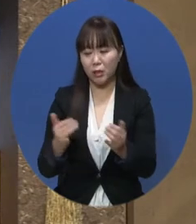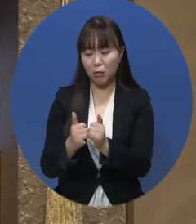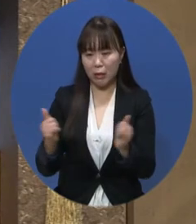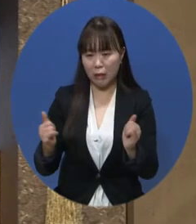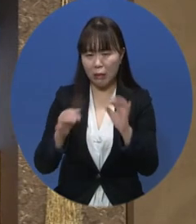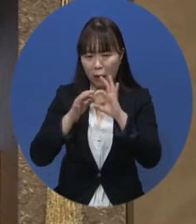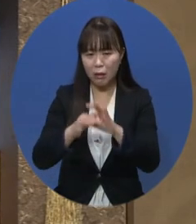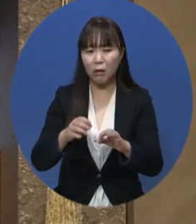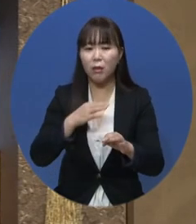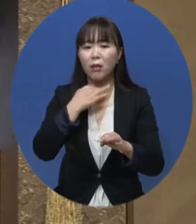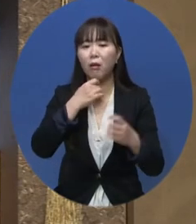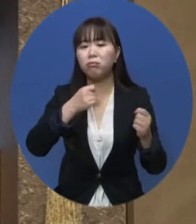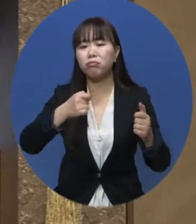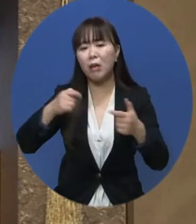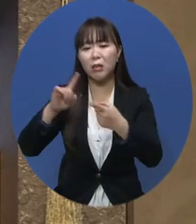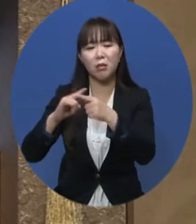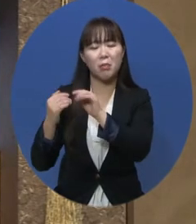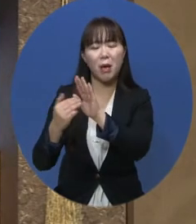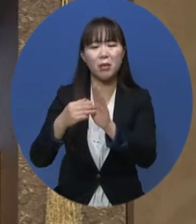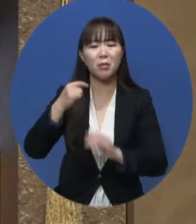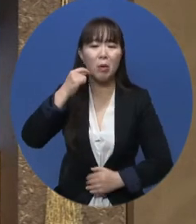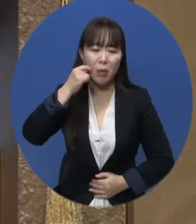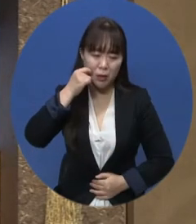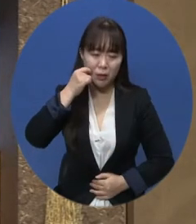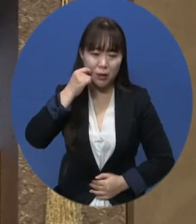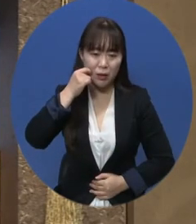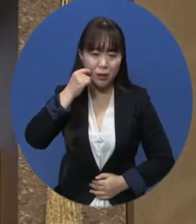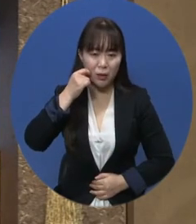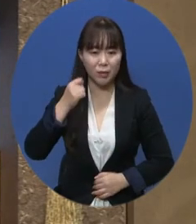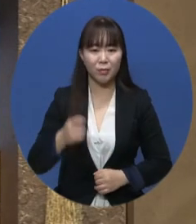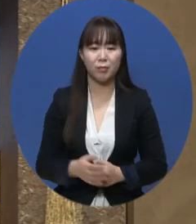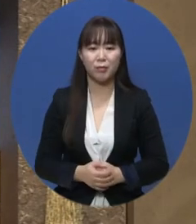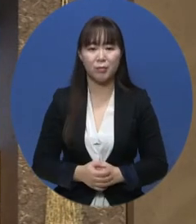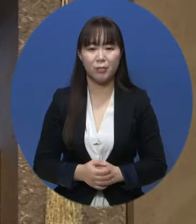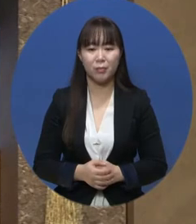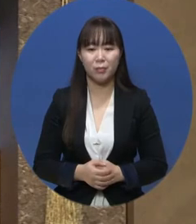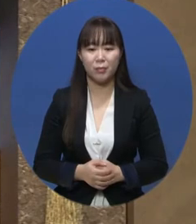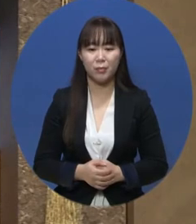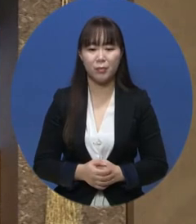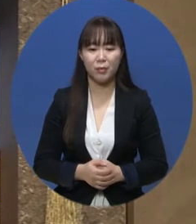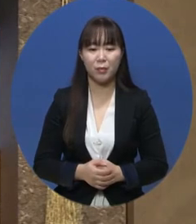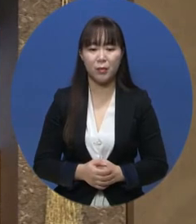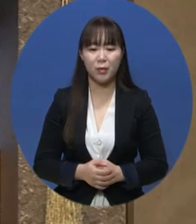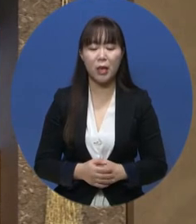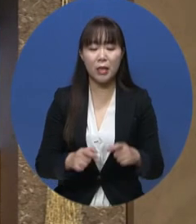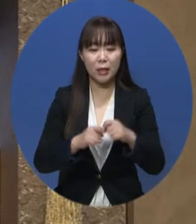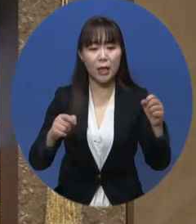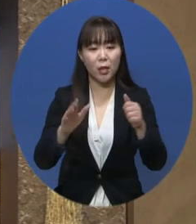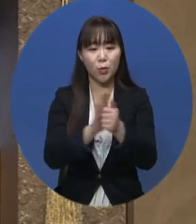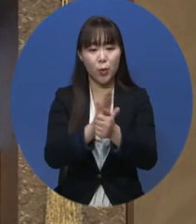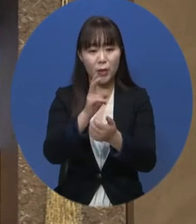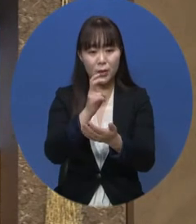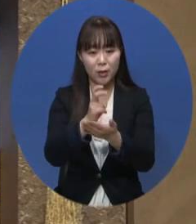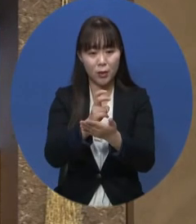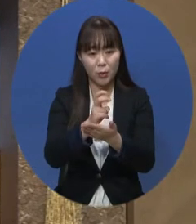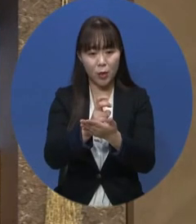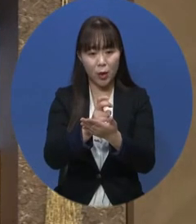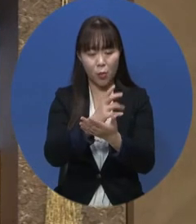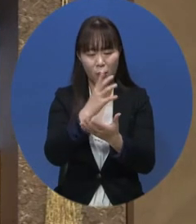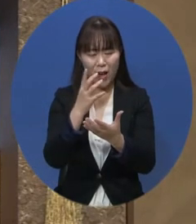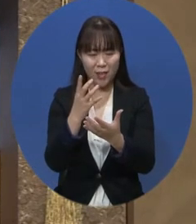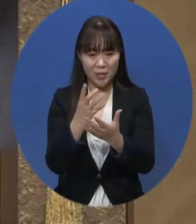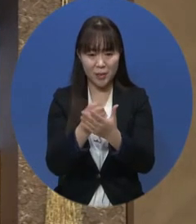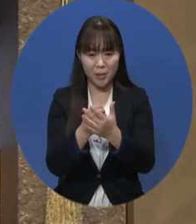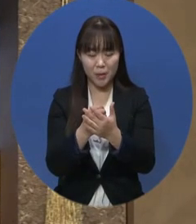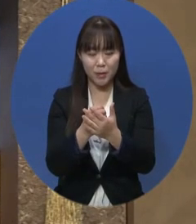계속 고령화되는 것을 막지 못할 것이다. 그래서 이 장기요양제도가 좀 정상화되려면 네.